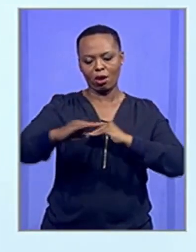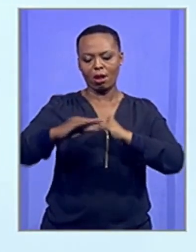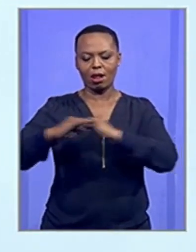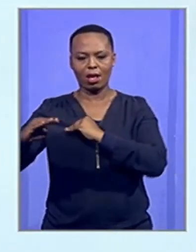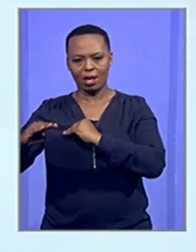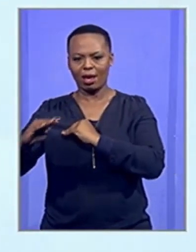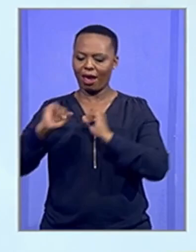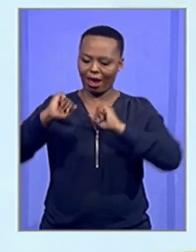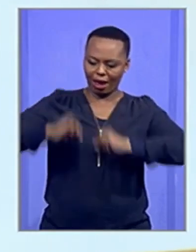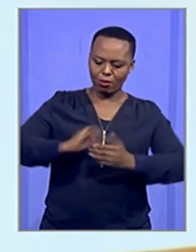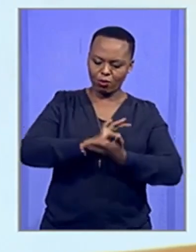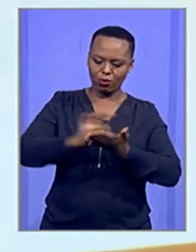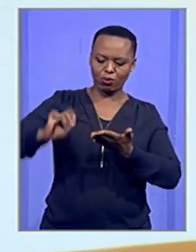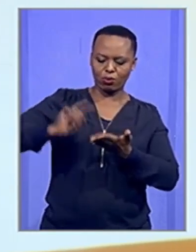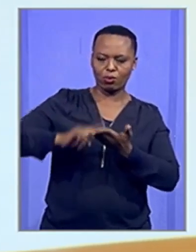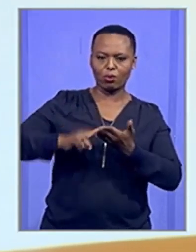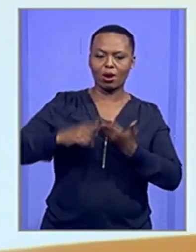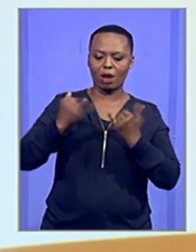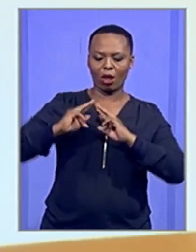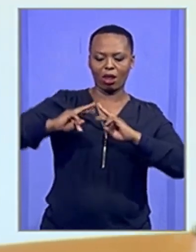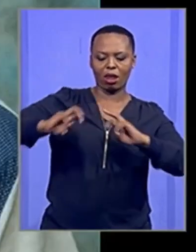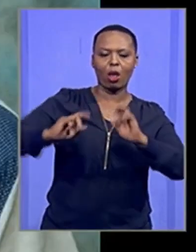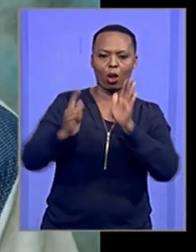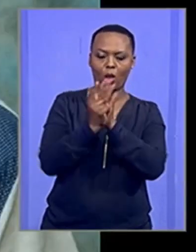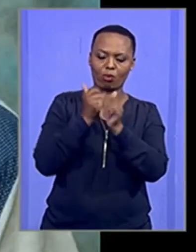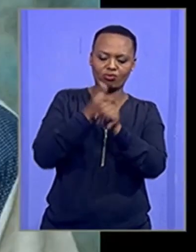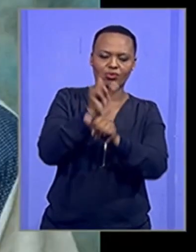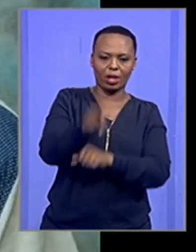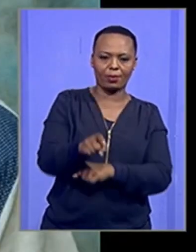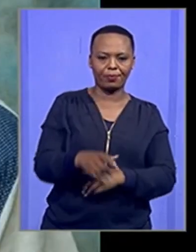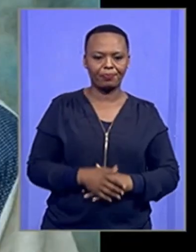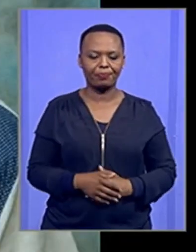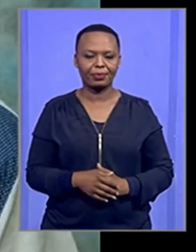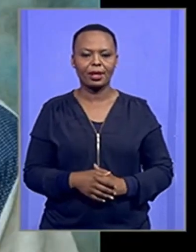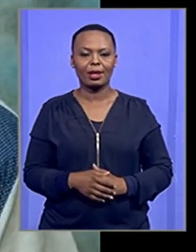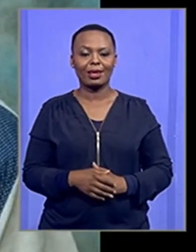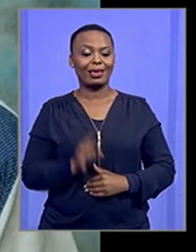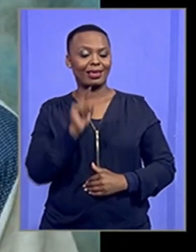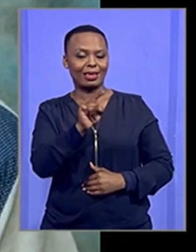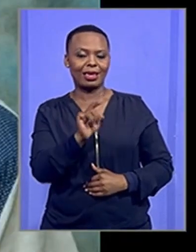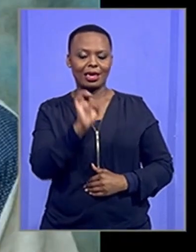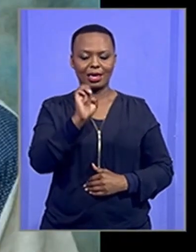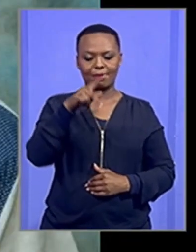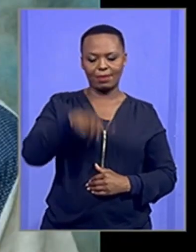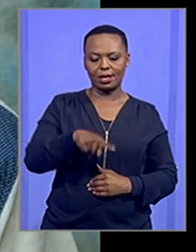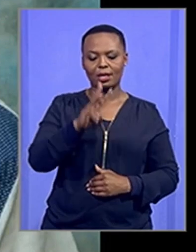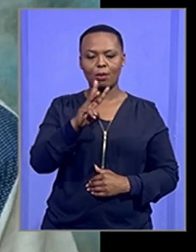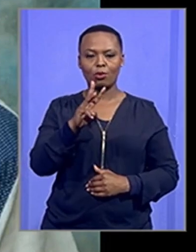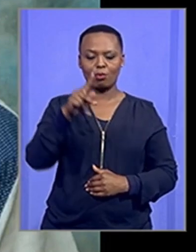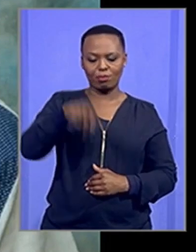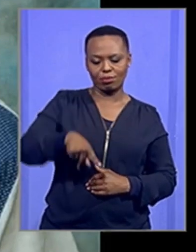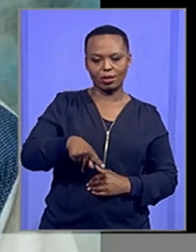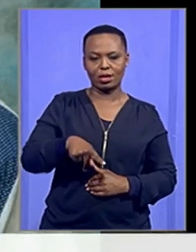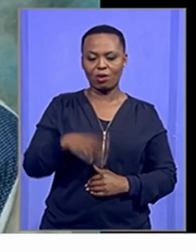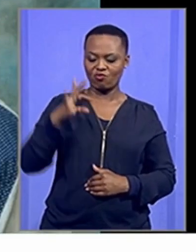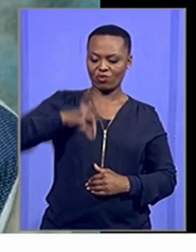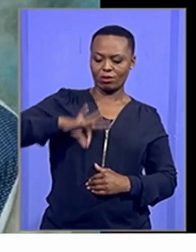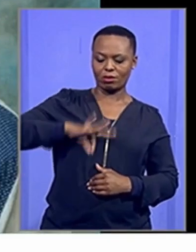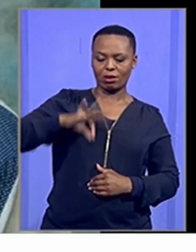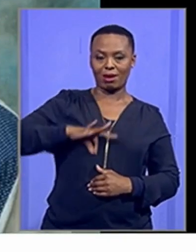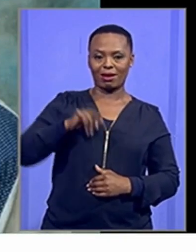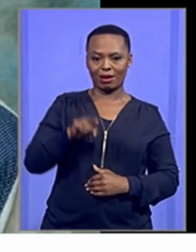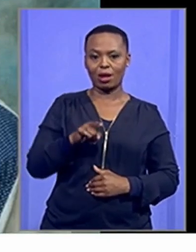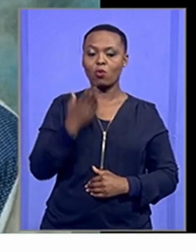tumalano eno o sekasekwa semolao. Malebana le kgang e ya EPWP beneficiaries ba ba neng ba hirile